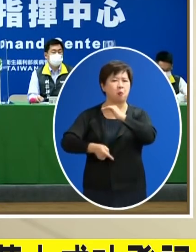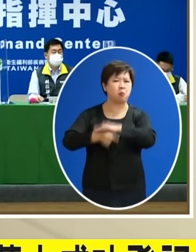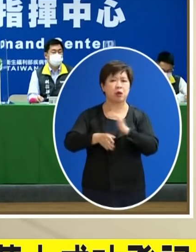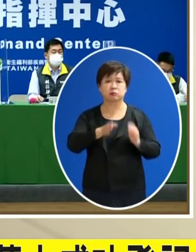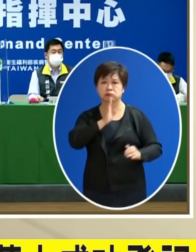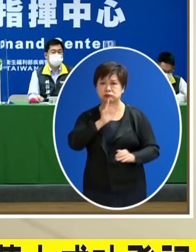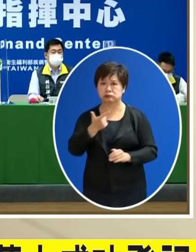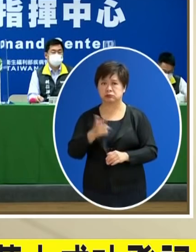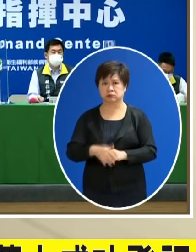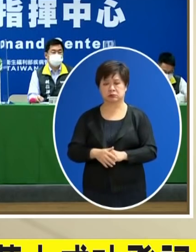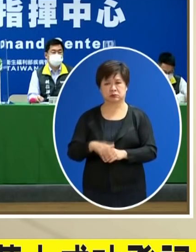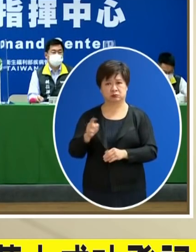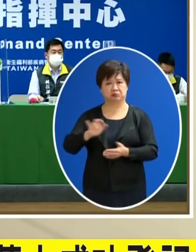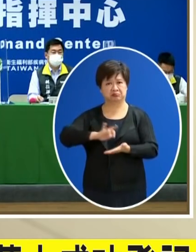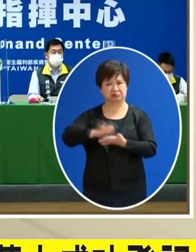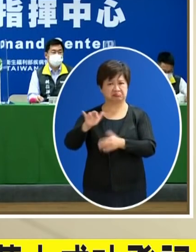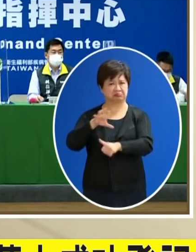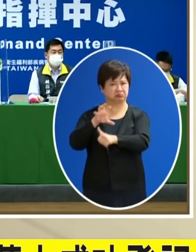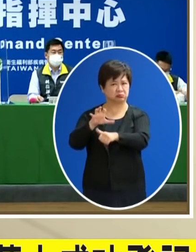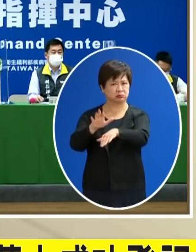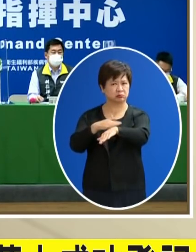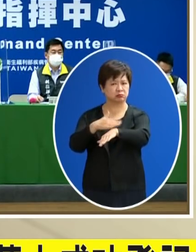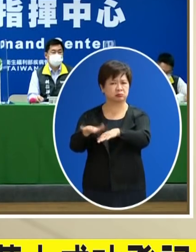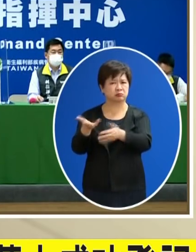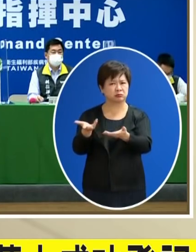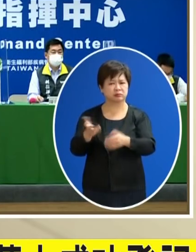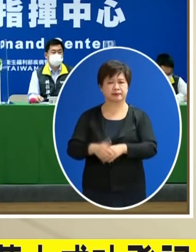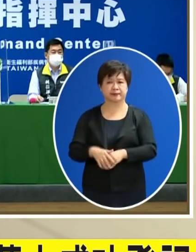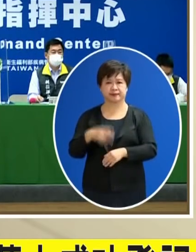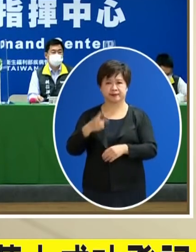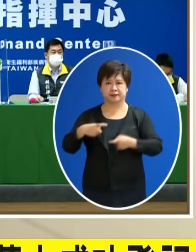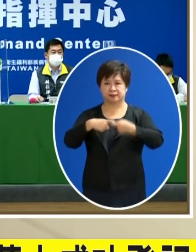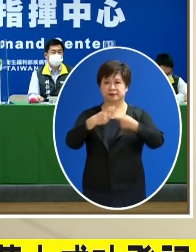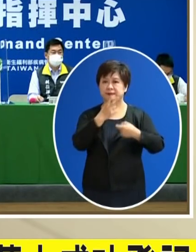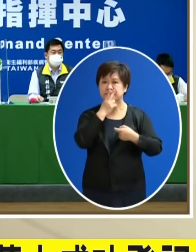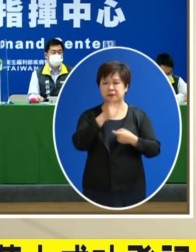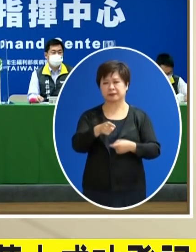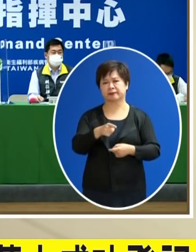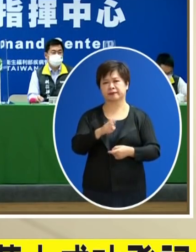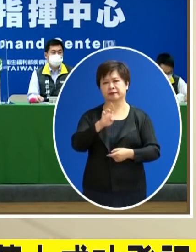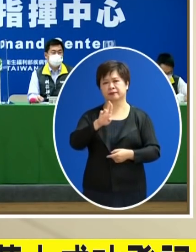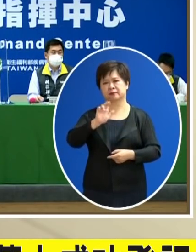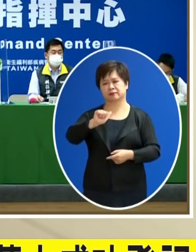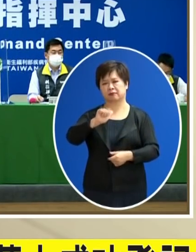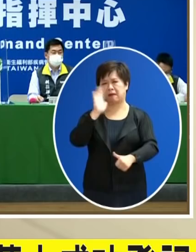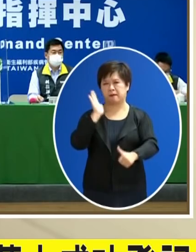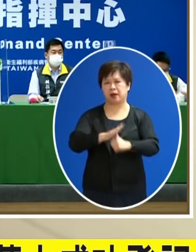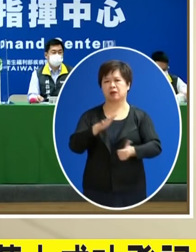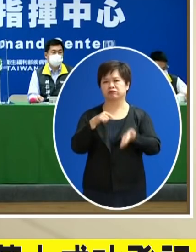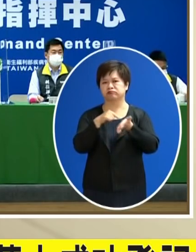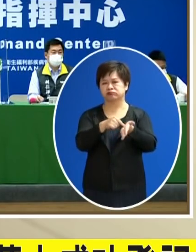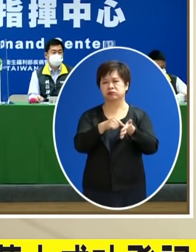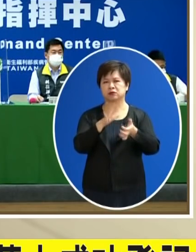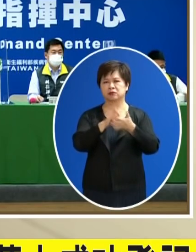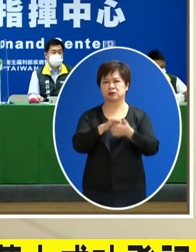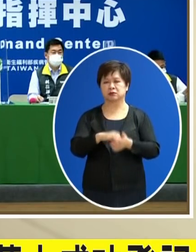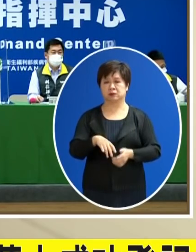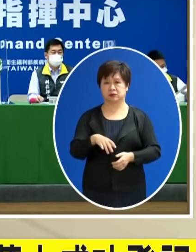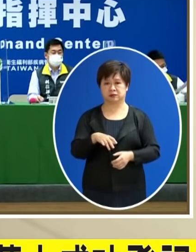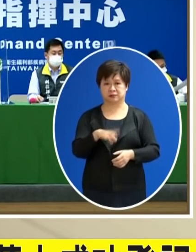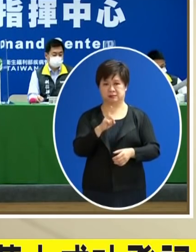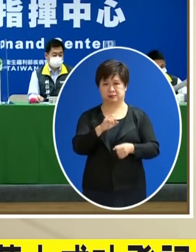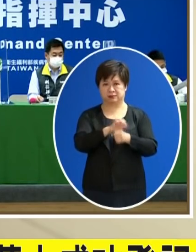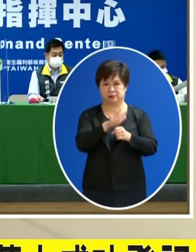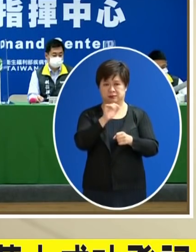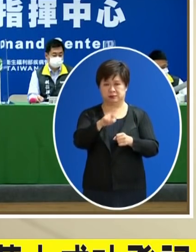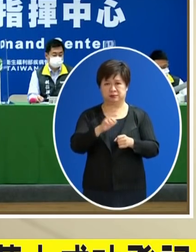们会不会做一些相关的出国上的限制？再来就是联雅疫苗对于没有通过 EUA 表示不服申请要用 Delta 变种做测试，